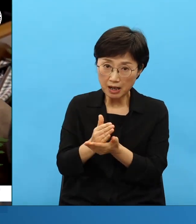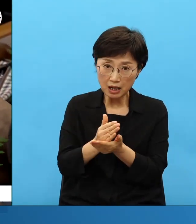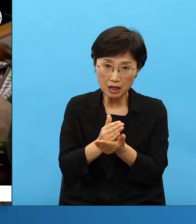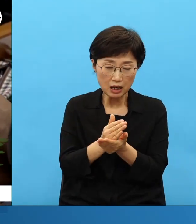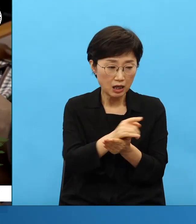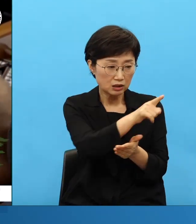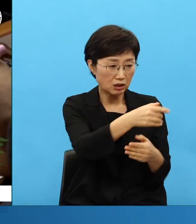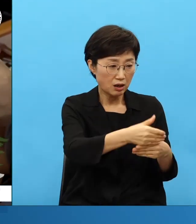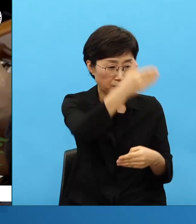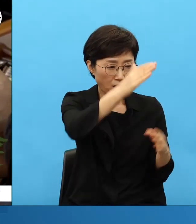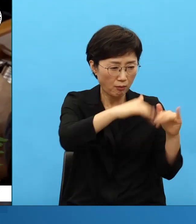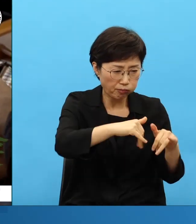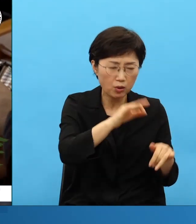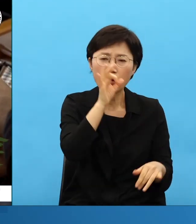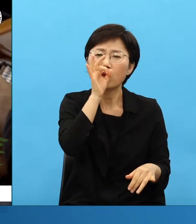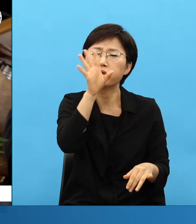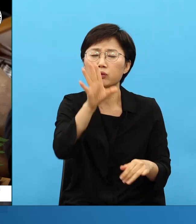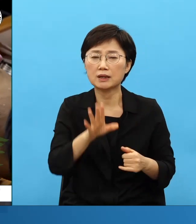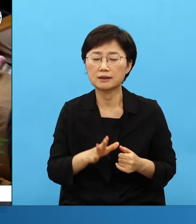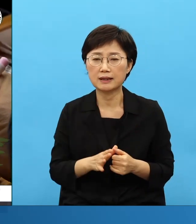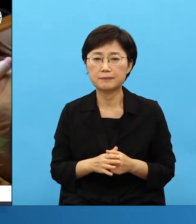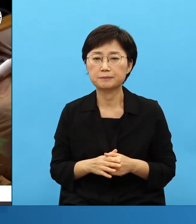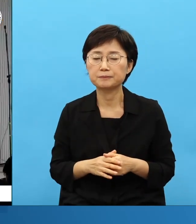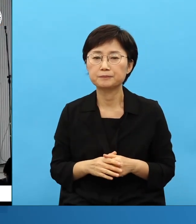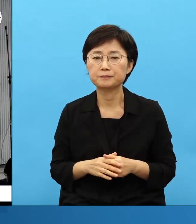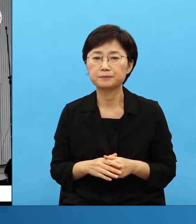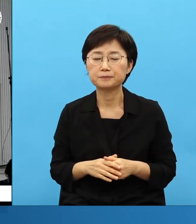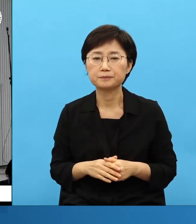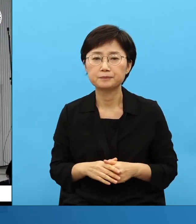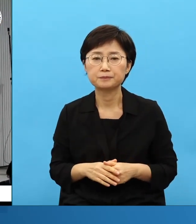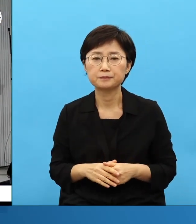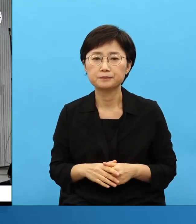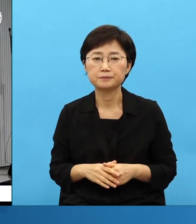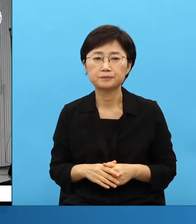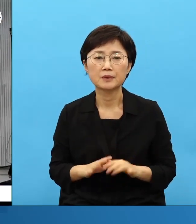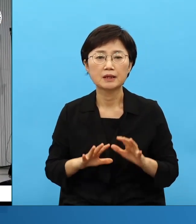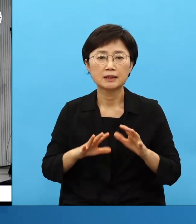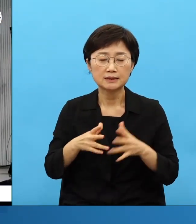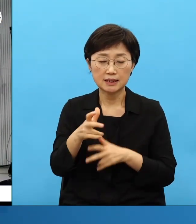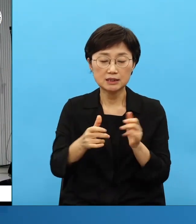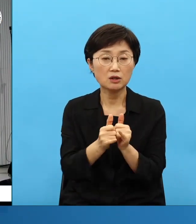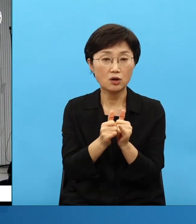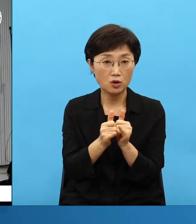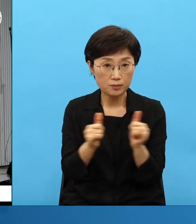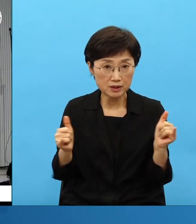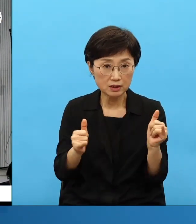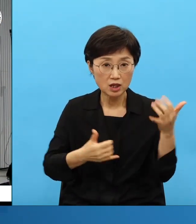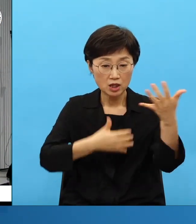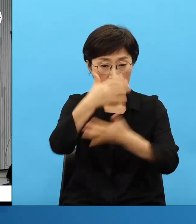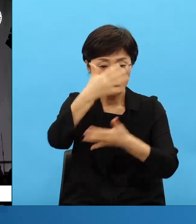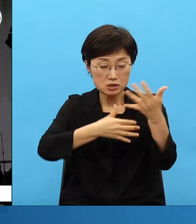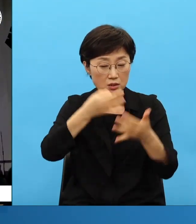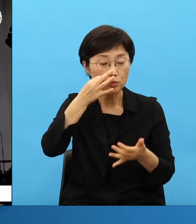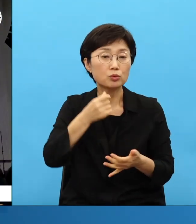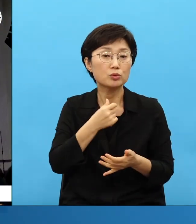장벽을 무너뜨릴 수 없다고 전했습니다. 세계 산업인대회 전체 영상과